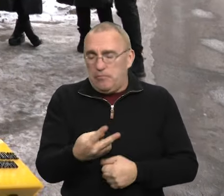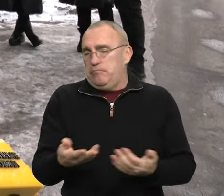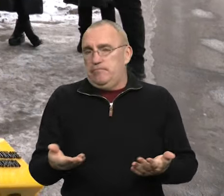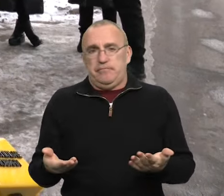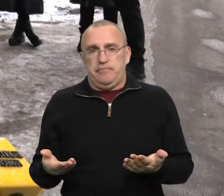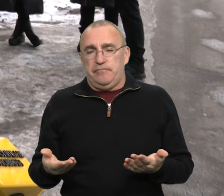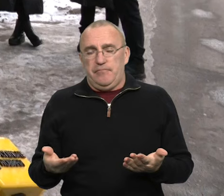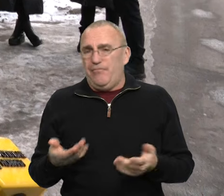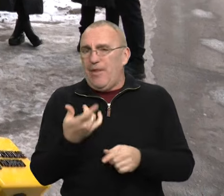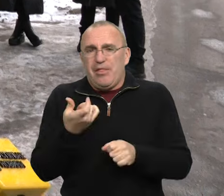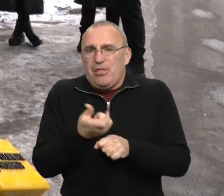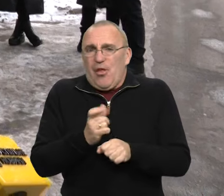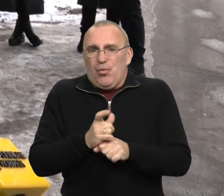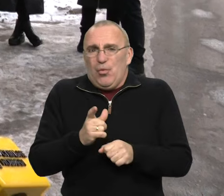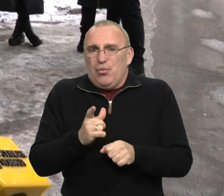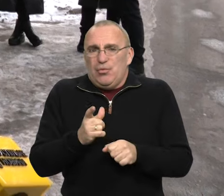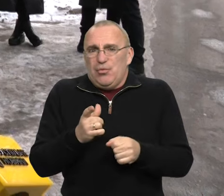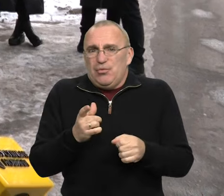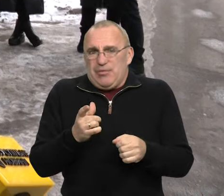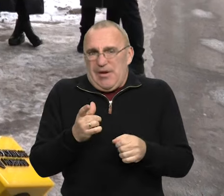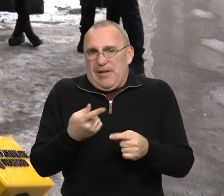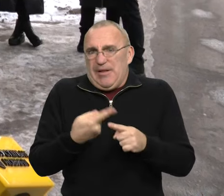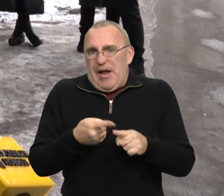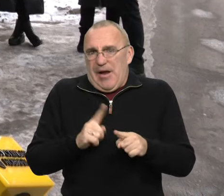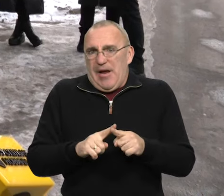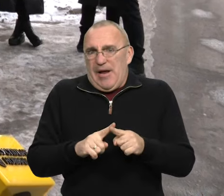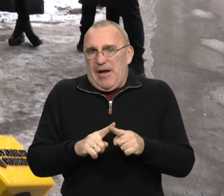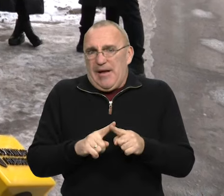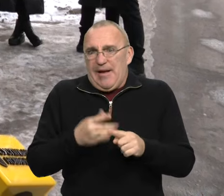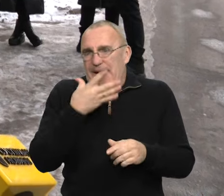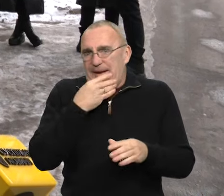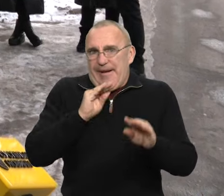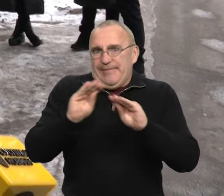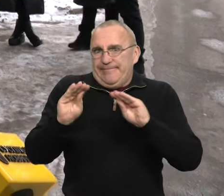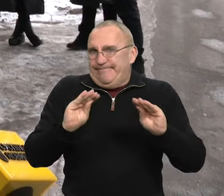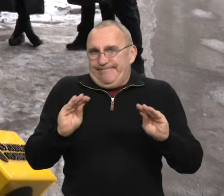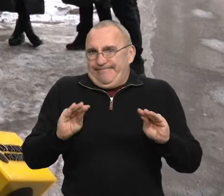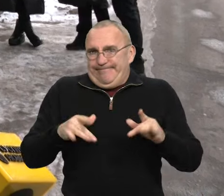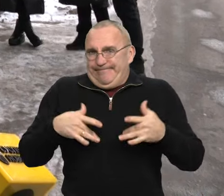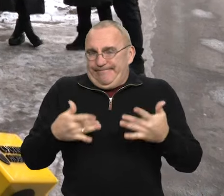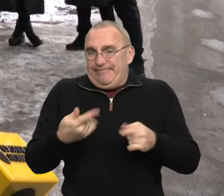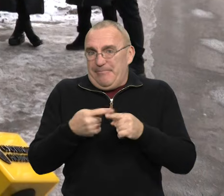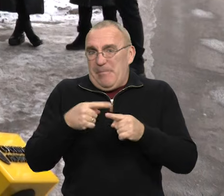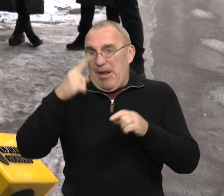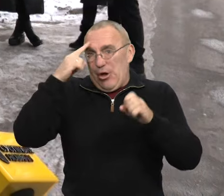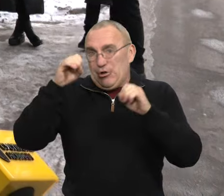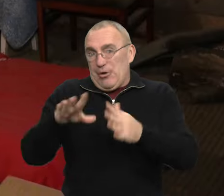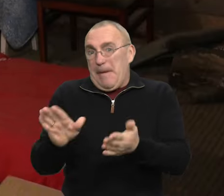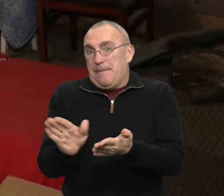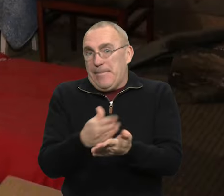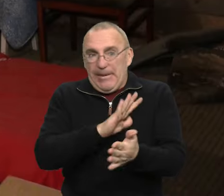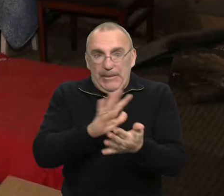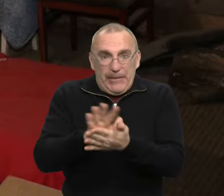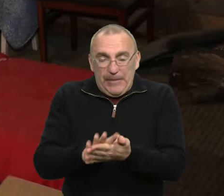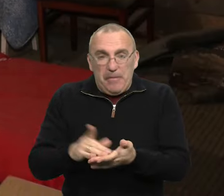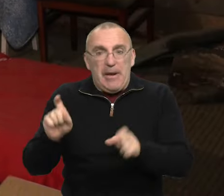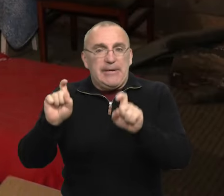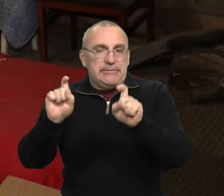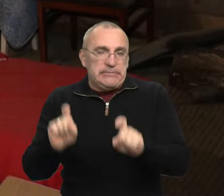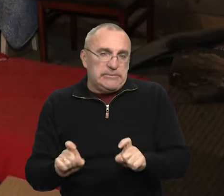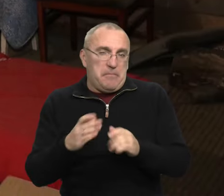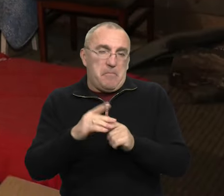ну не дуже там був звичайно така інтер'єр для сховища Ми вирішили його прибрати ми сиділи